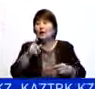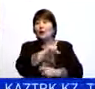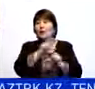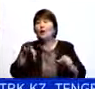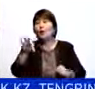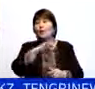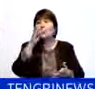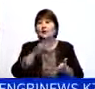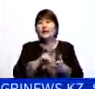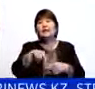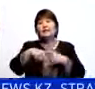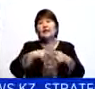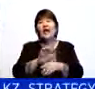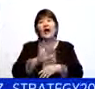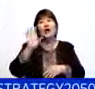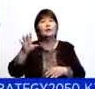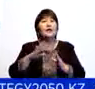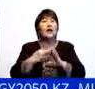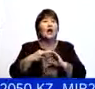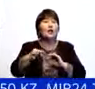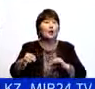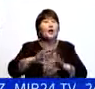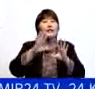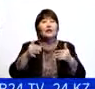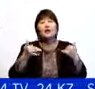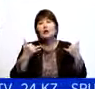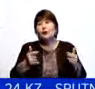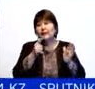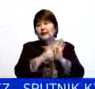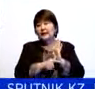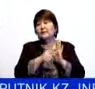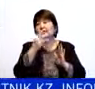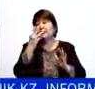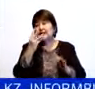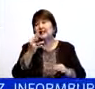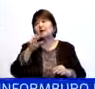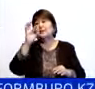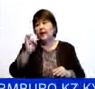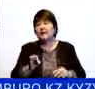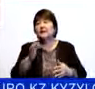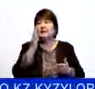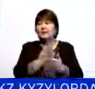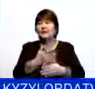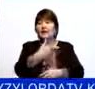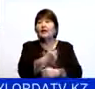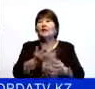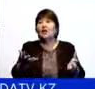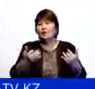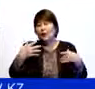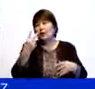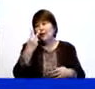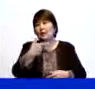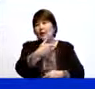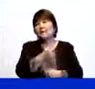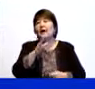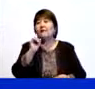областного центра затем отправлена в район и в целом на сегодня 70 и 3 процента подлежащего вакцинации населения получили оба компонента